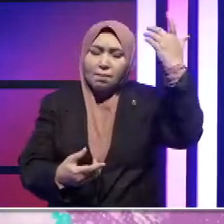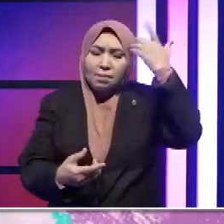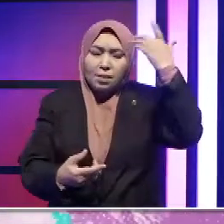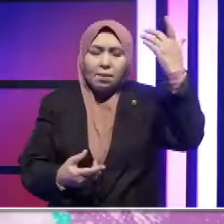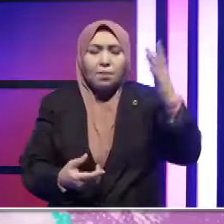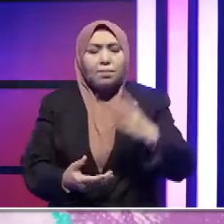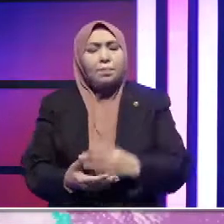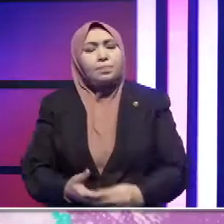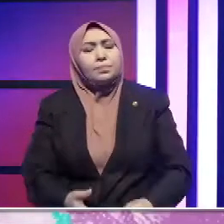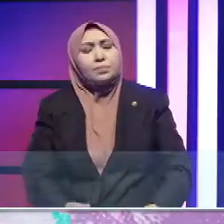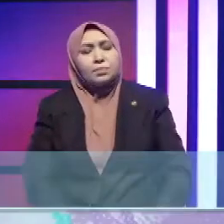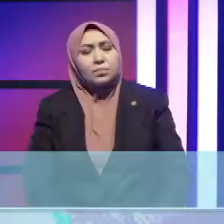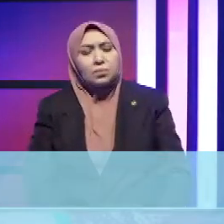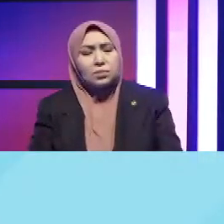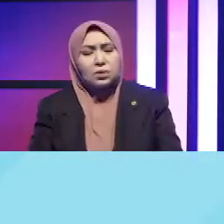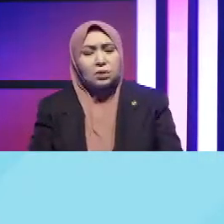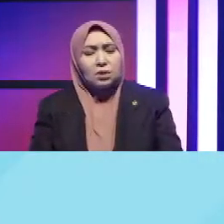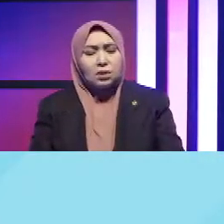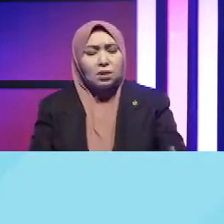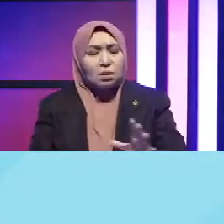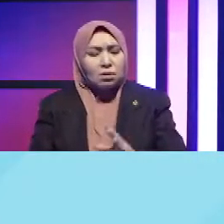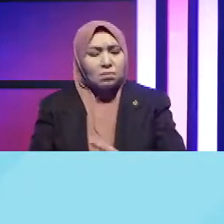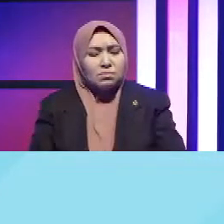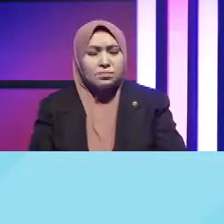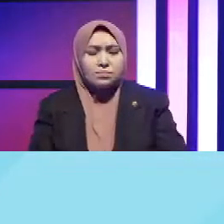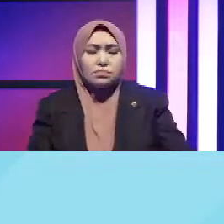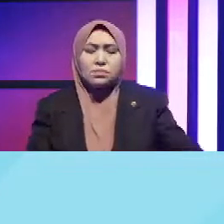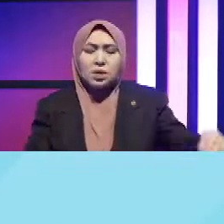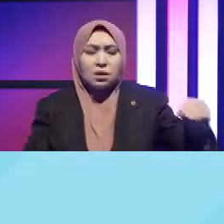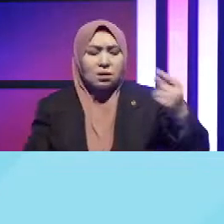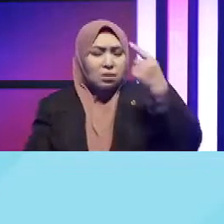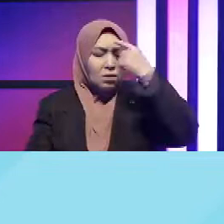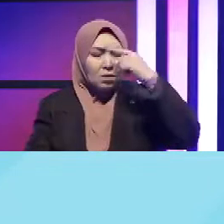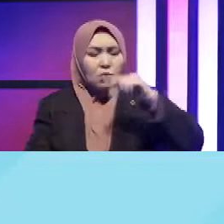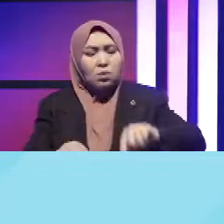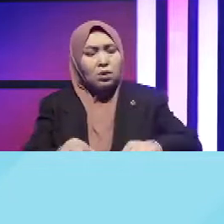ان هو الا ذكر للعالمين